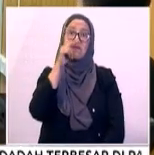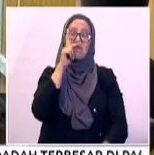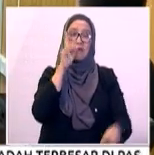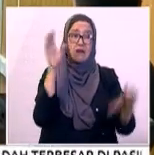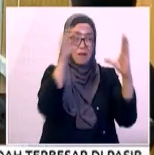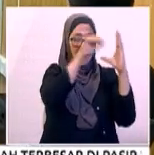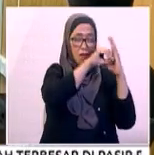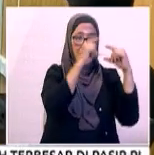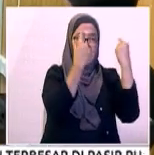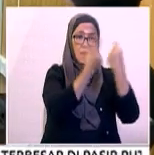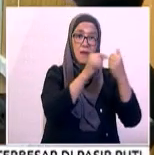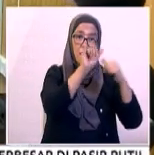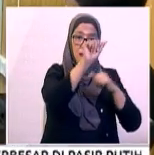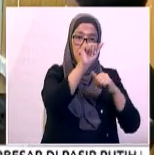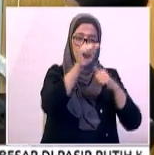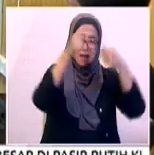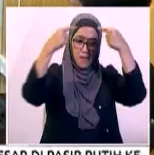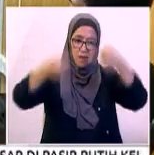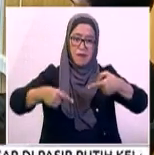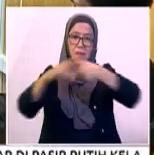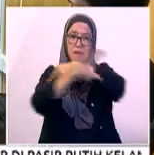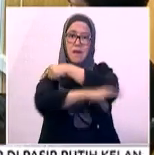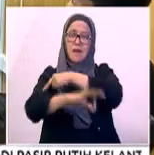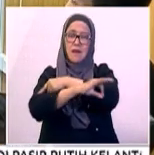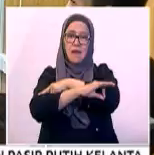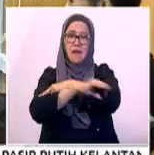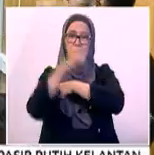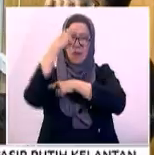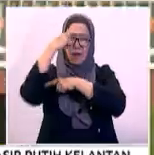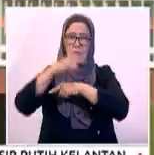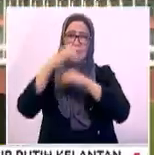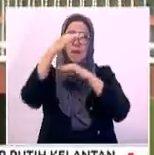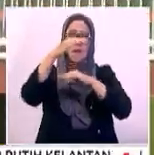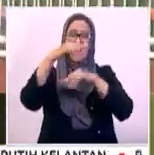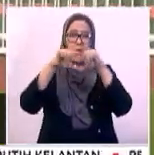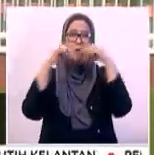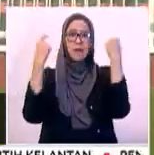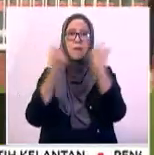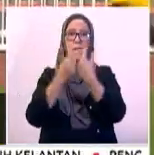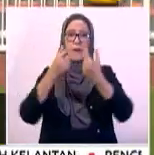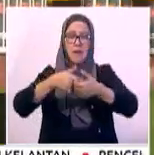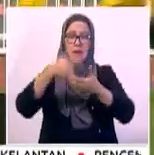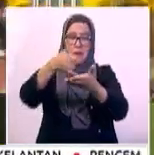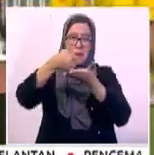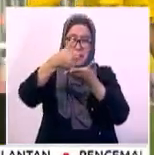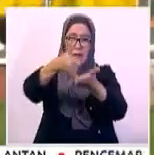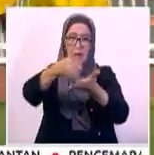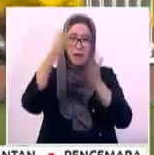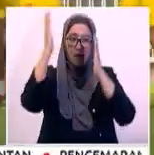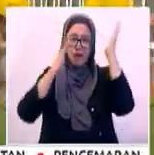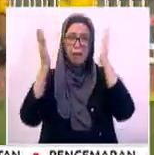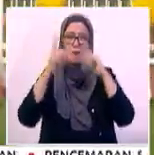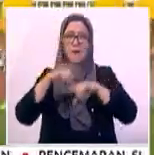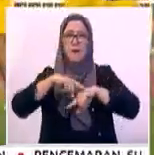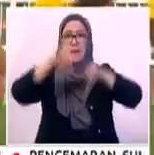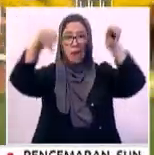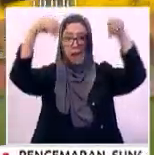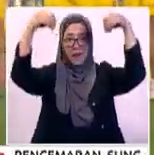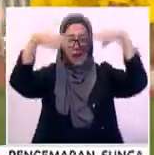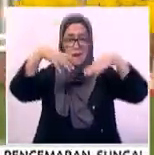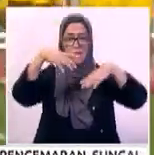A akan bertemu Negeri Sembilan dalam saingan peringkat kumpulan Piala Malaysia di gelanggang lawan Stadium Tuanku Abdul Rahman